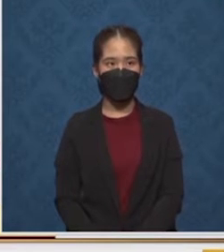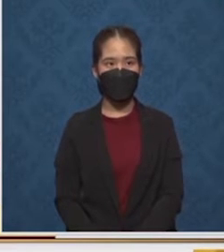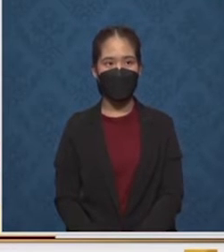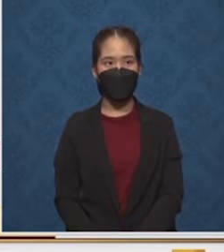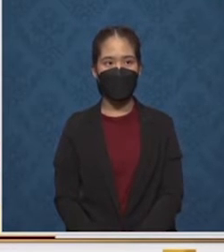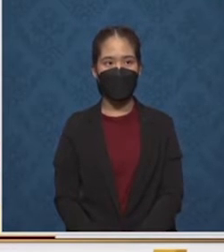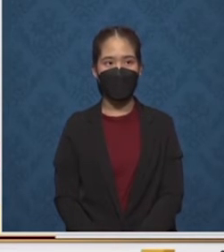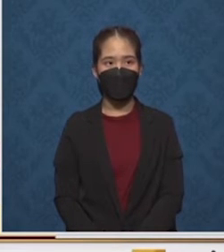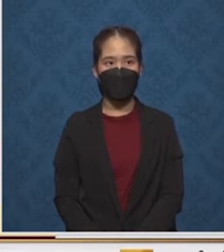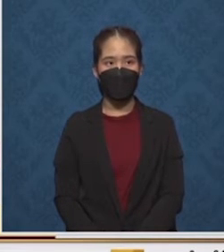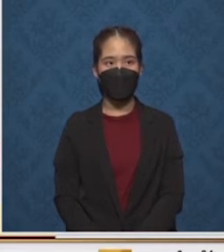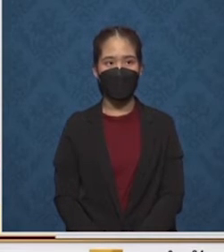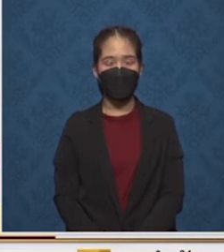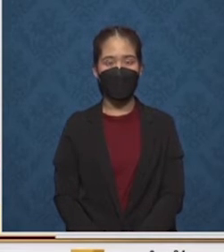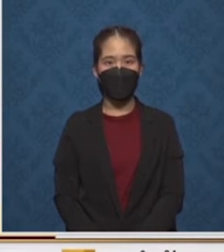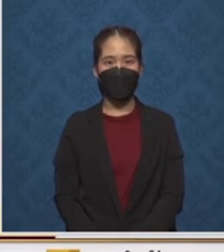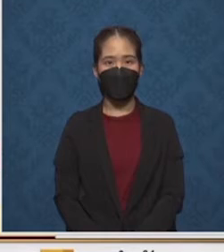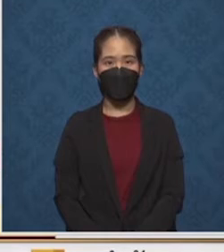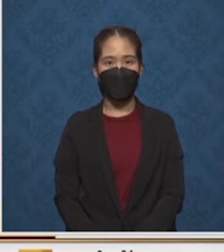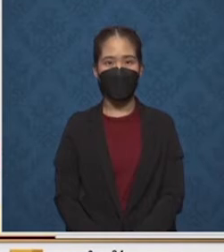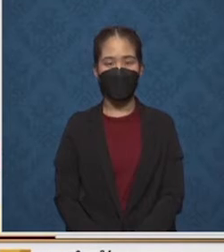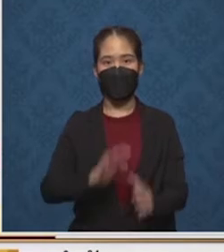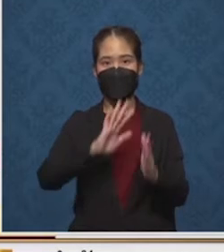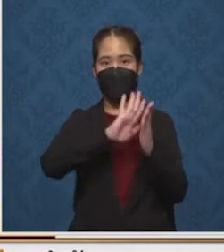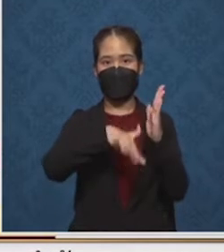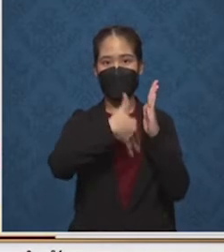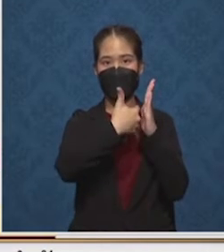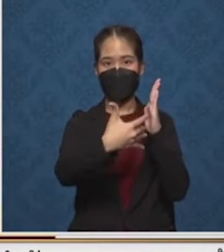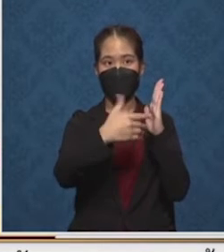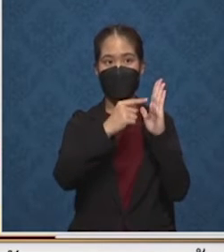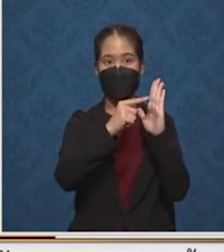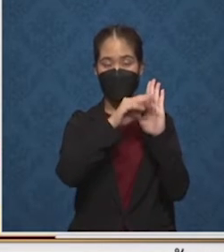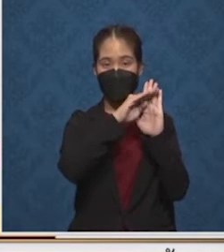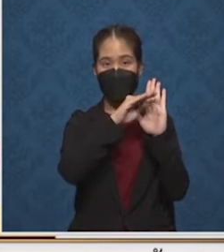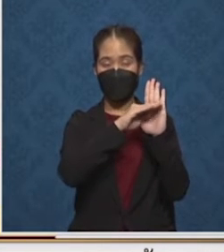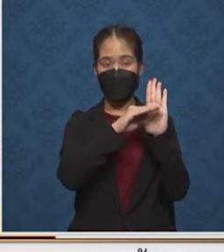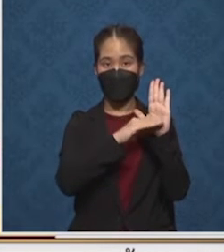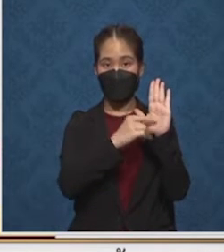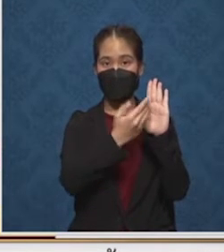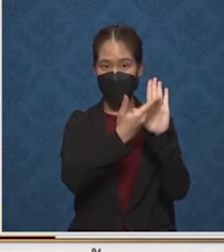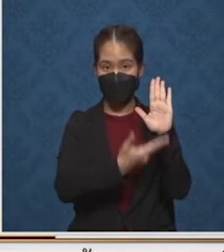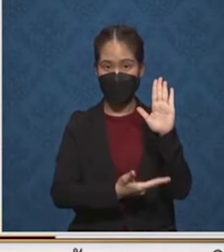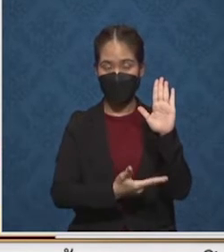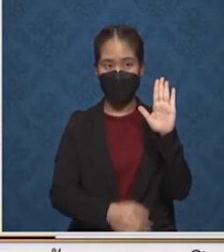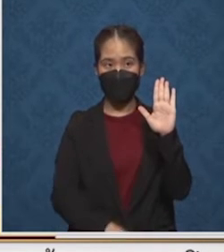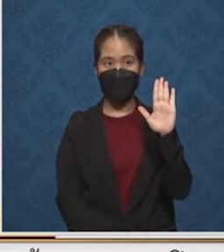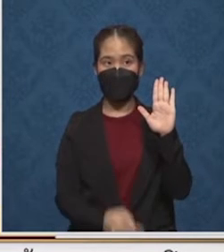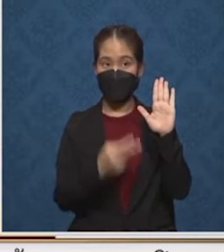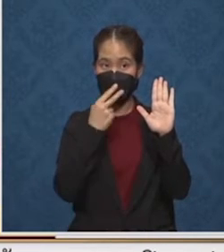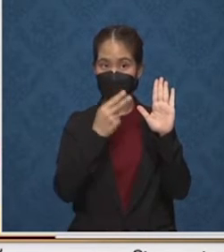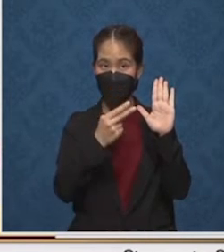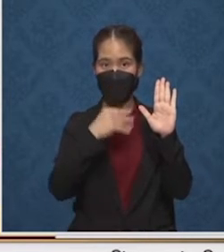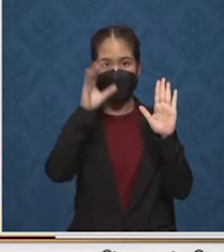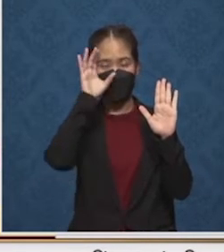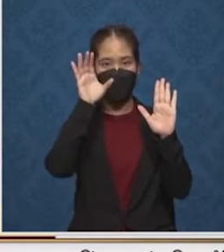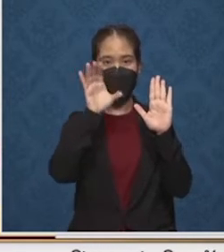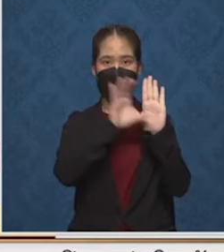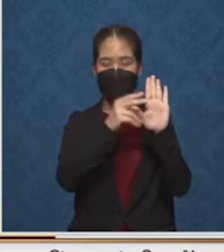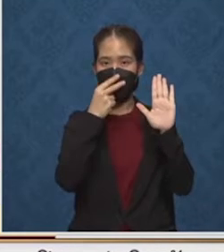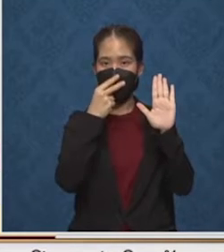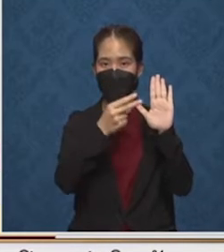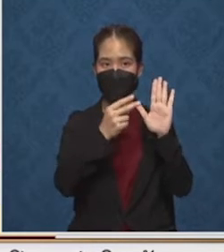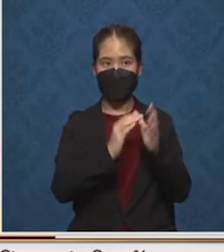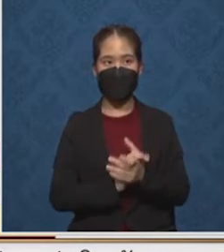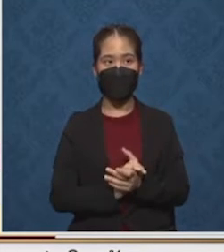แล้วเนี้ยกำลังครับที่เป็นตารางไม่สักครู่กำลังครับนี่ครับผมฉายภาพไม่ทำมาทานดู